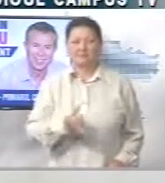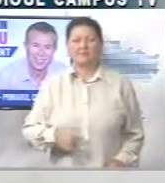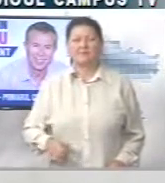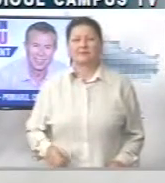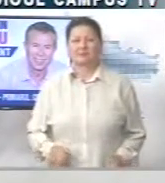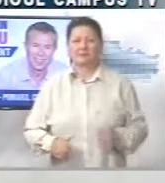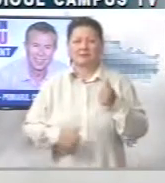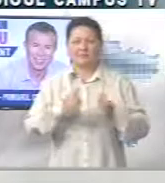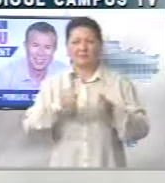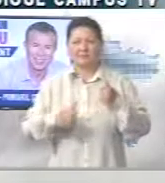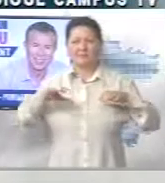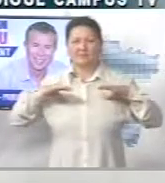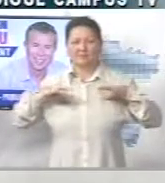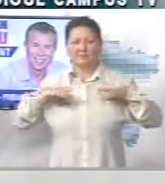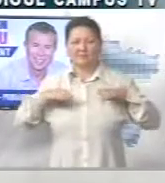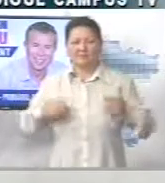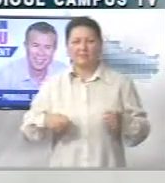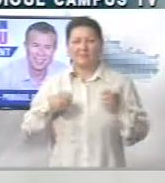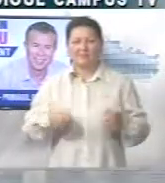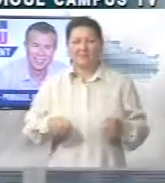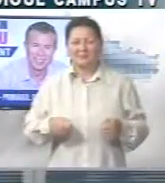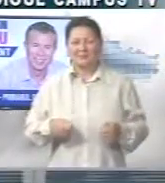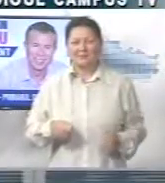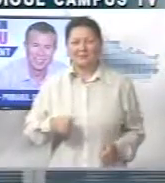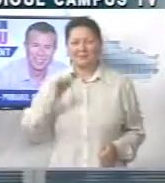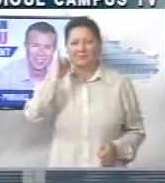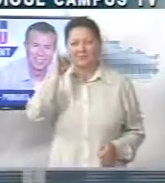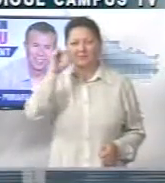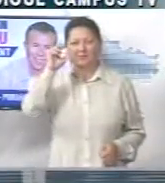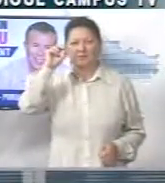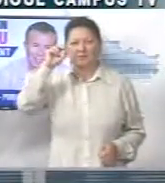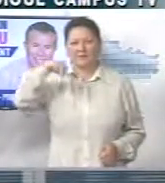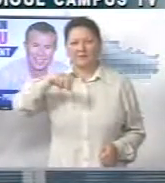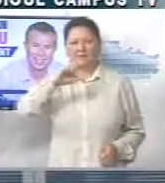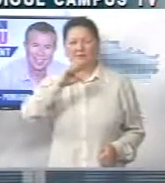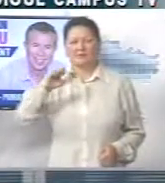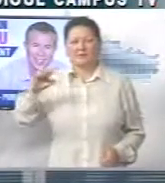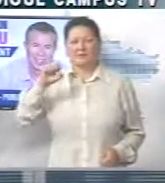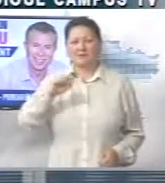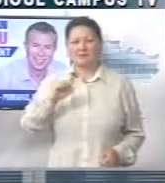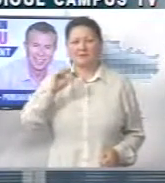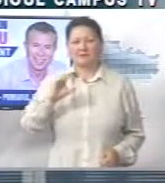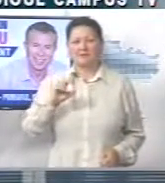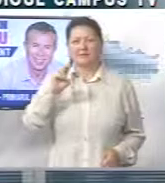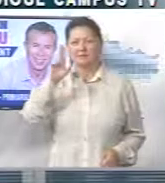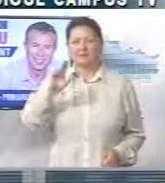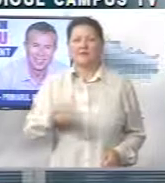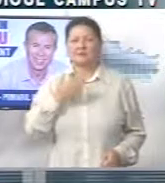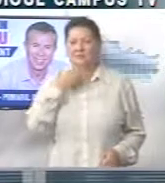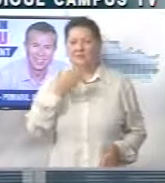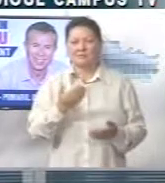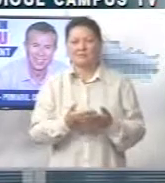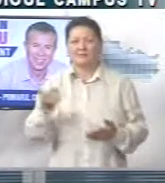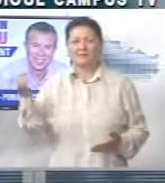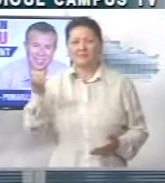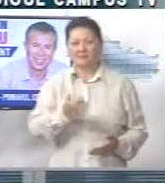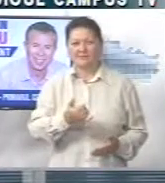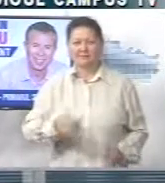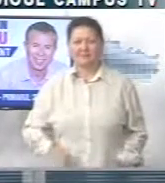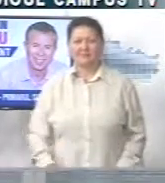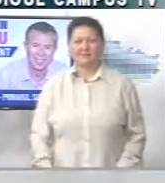Buzău, domnul Constantin Ionescu. Bună seara, domnule Ionescu, și bine ați revenit în studioul Campus TV. Mulțumesc pentru invitație, cu mare plăcere și oricând. De